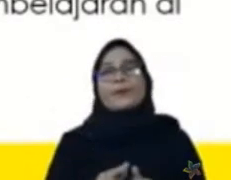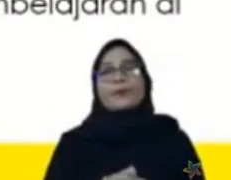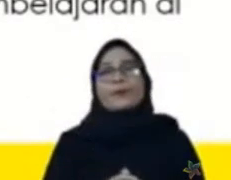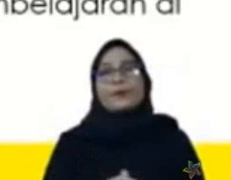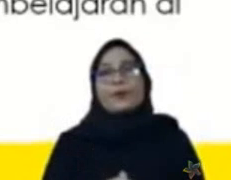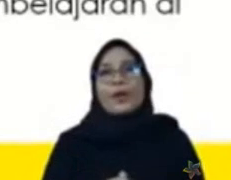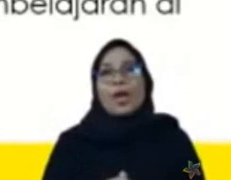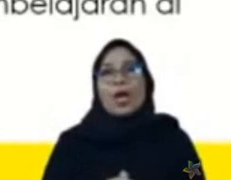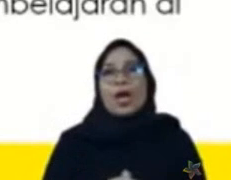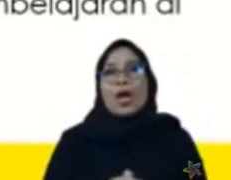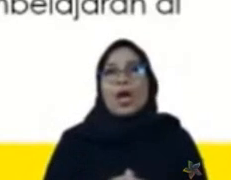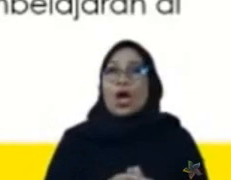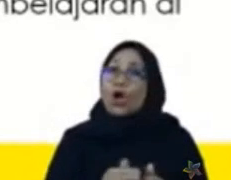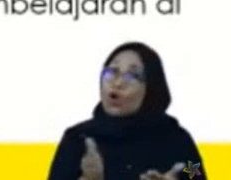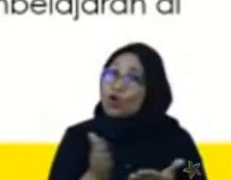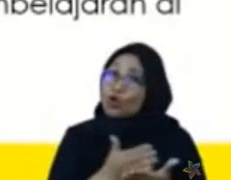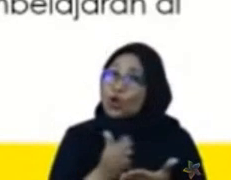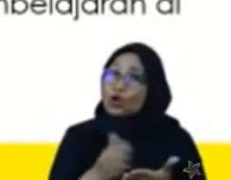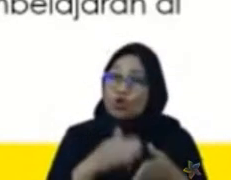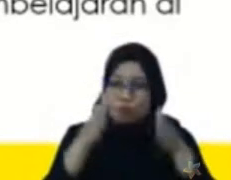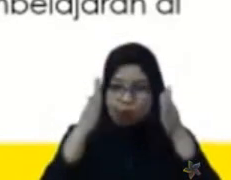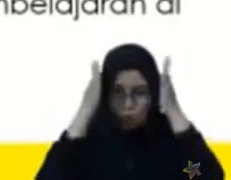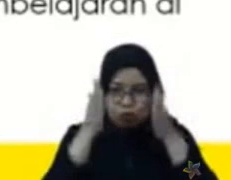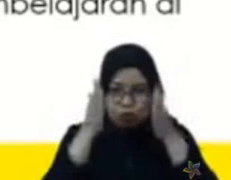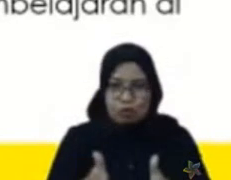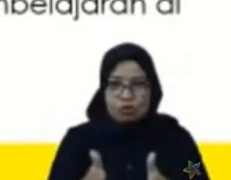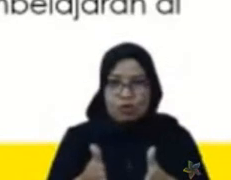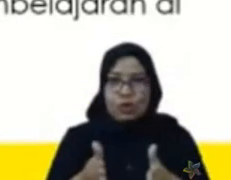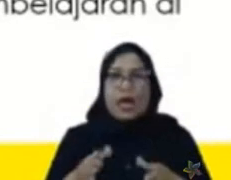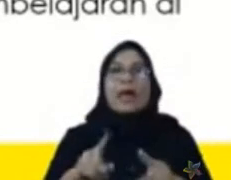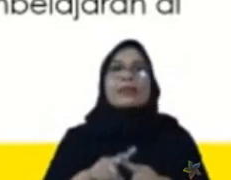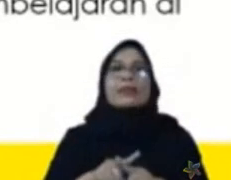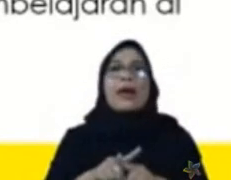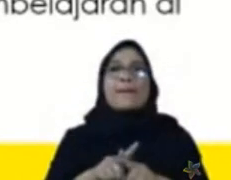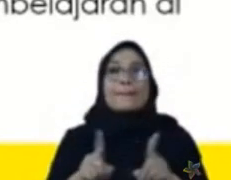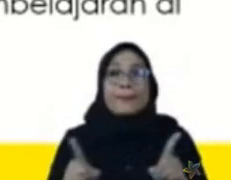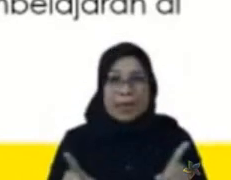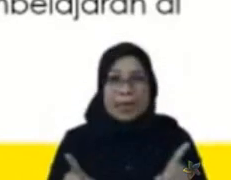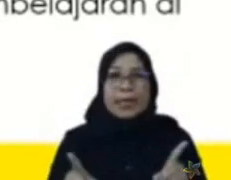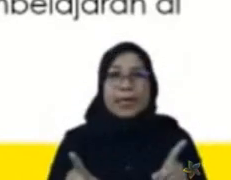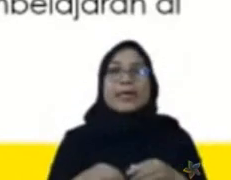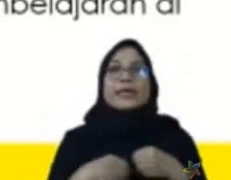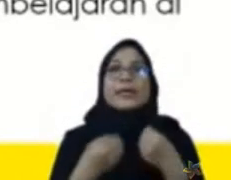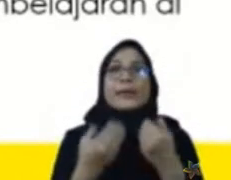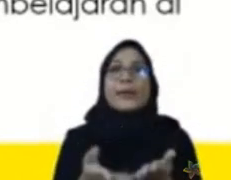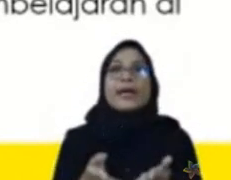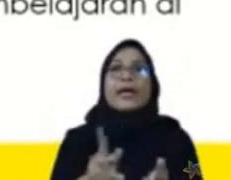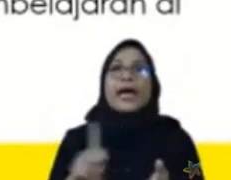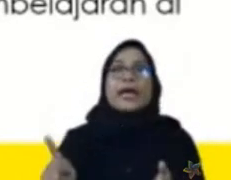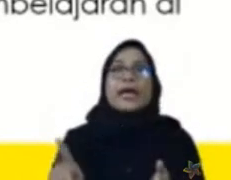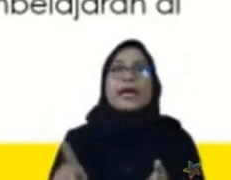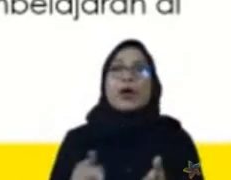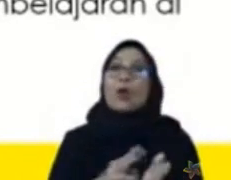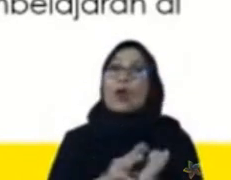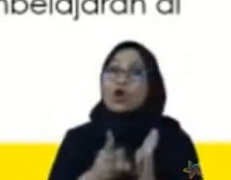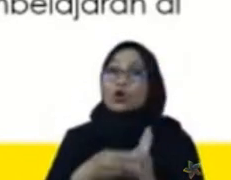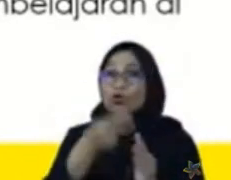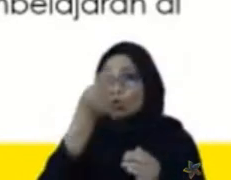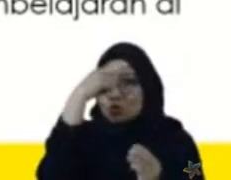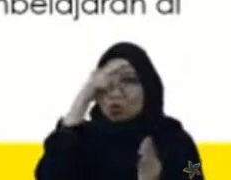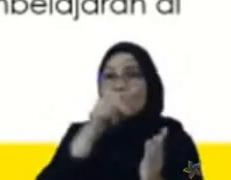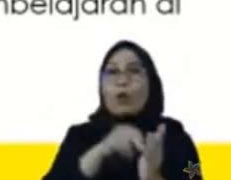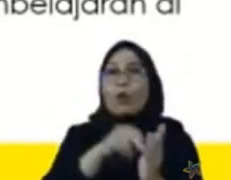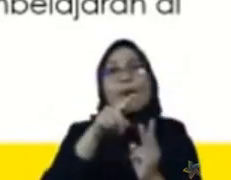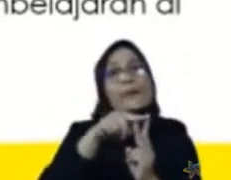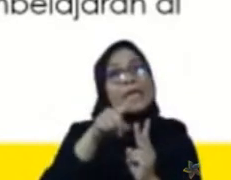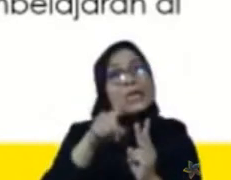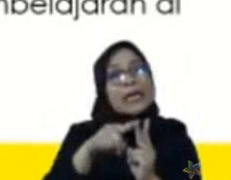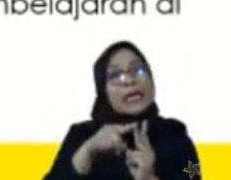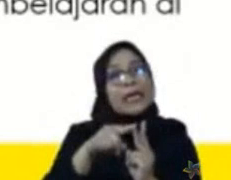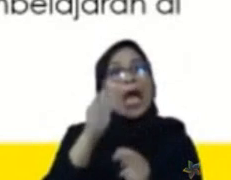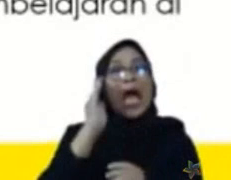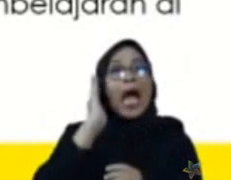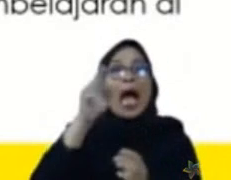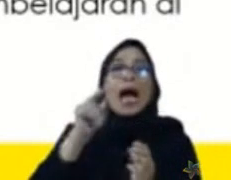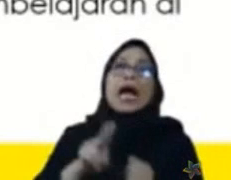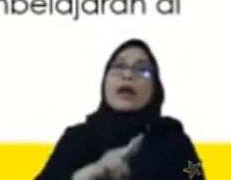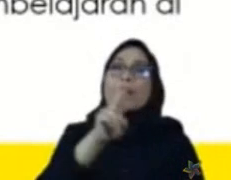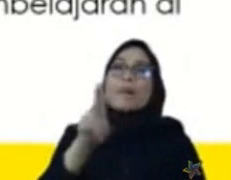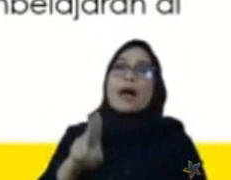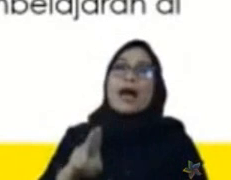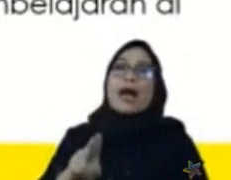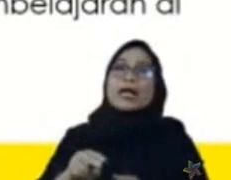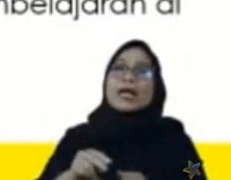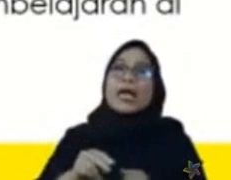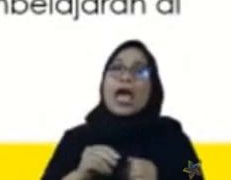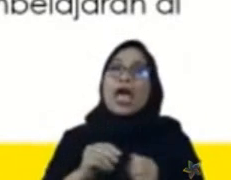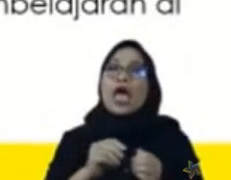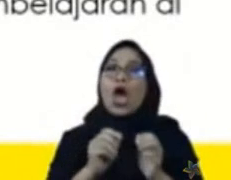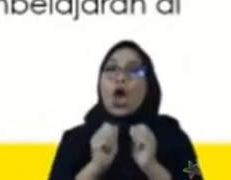menggunakan kurikulum khusus, itu guru juga diberikan kesempatan untuk memilih apakah akan menggunakan kurikulum darurat,